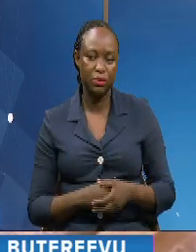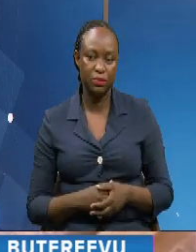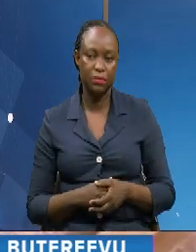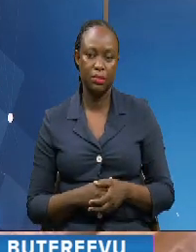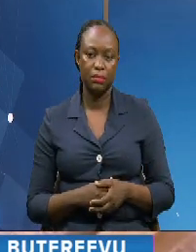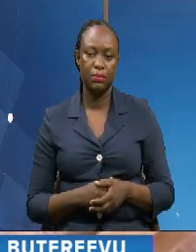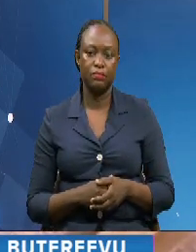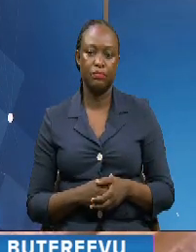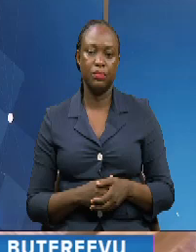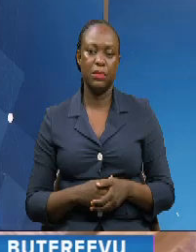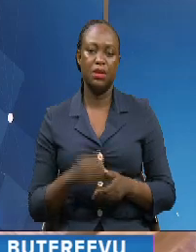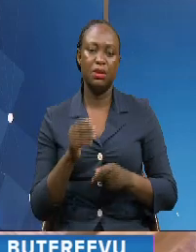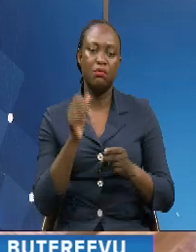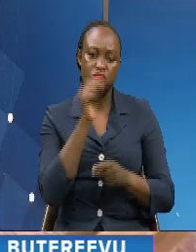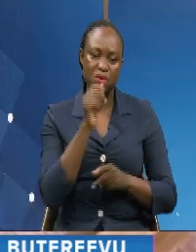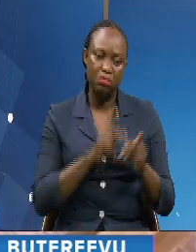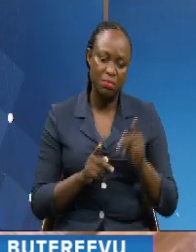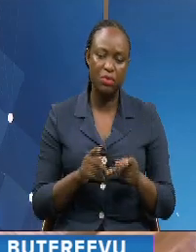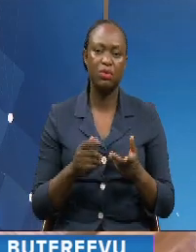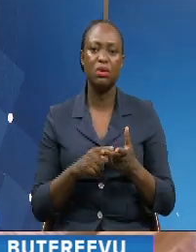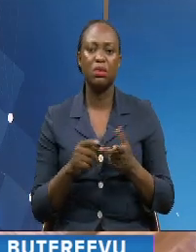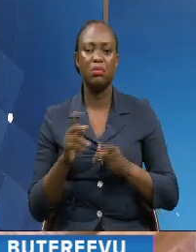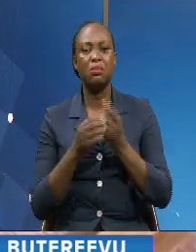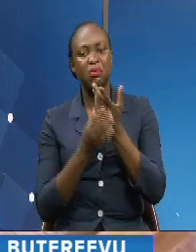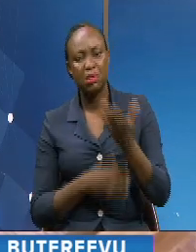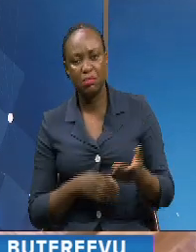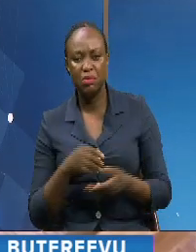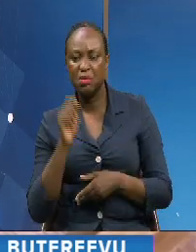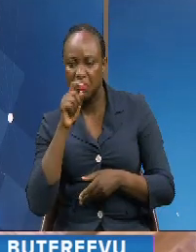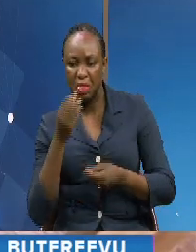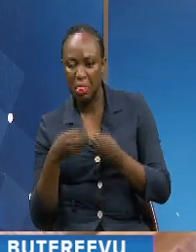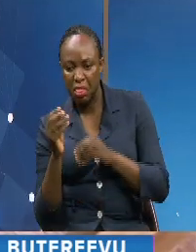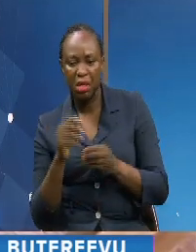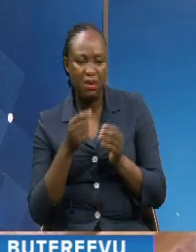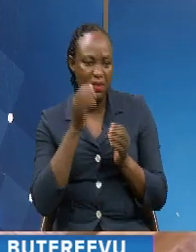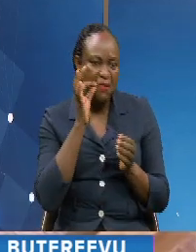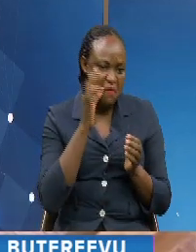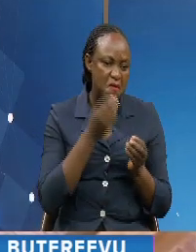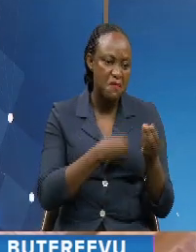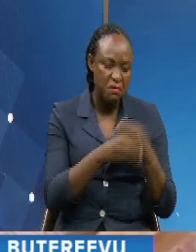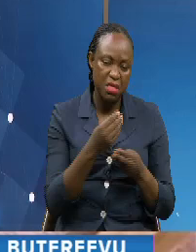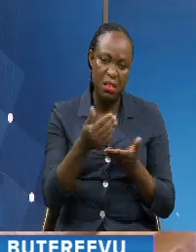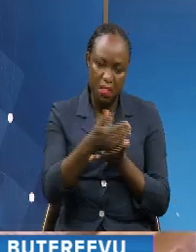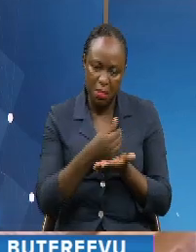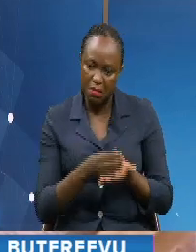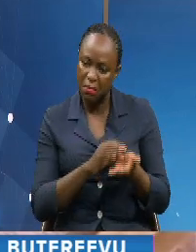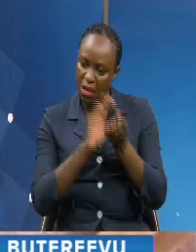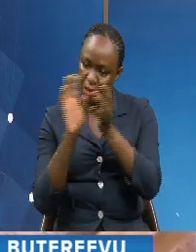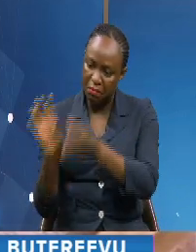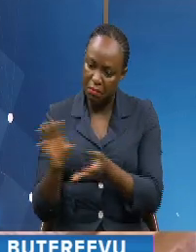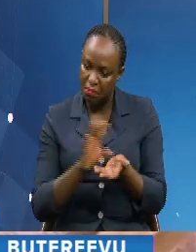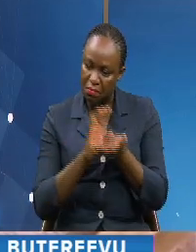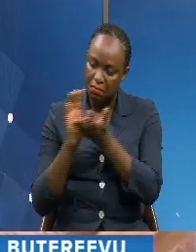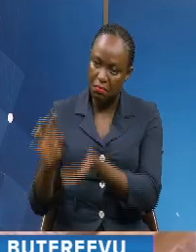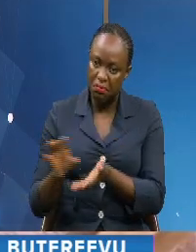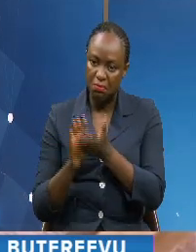Abakadde abantu abatalina kye balina ne batunda obukoko bwabwe ne batunda obumwanyi esente ne tuzibawa nga buli gurupu